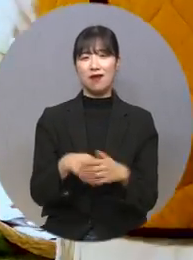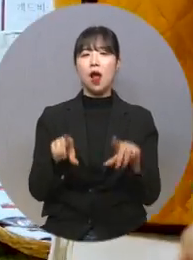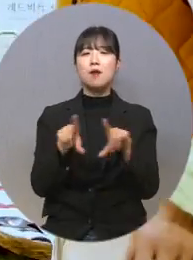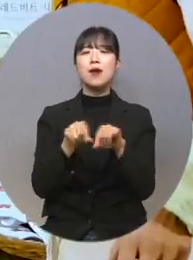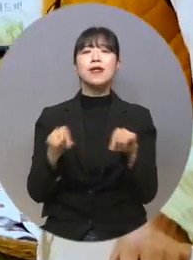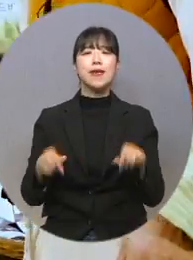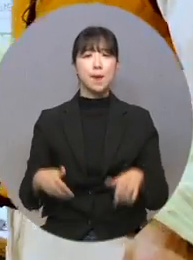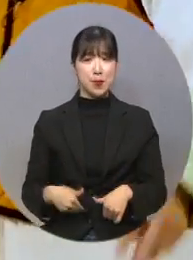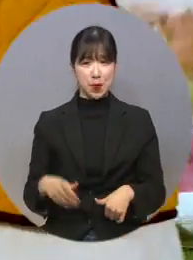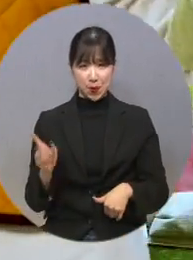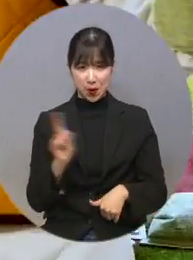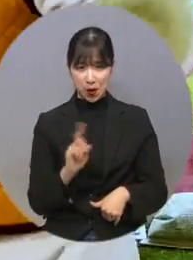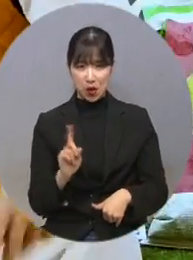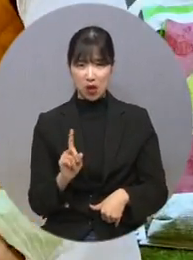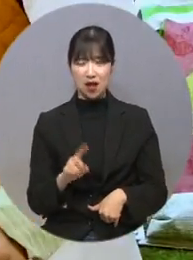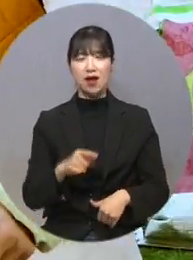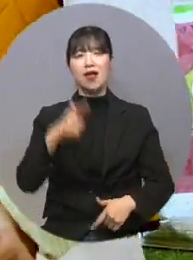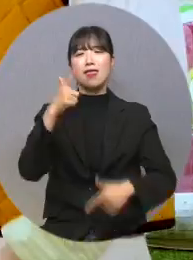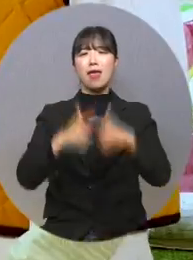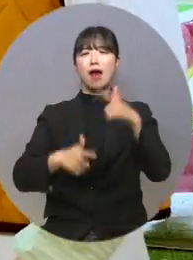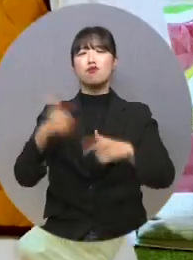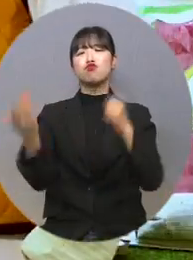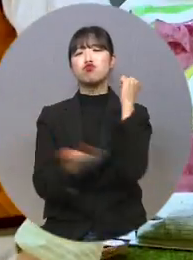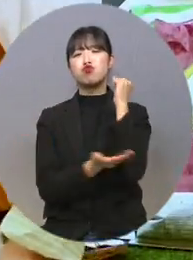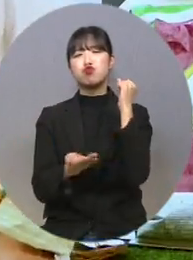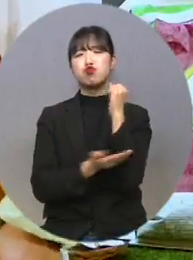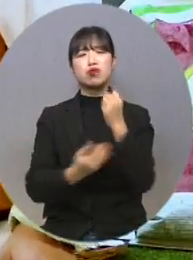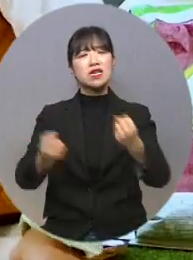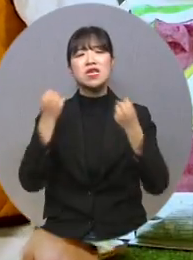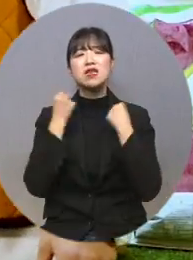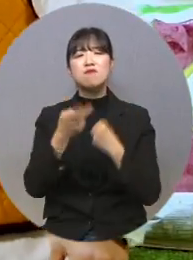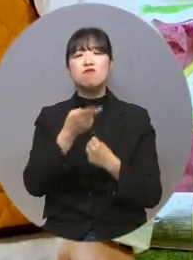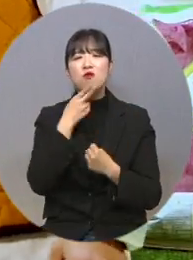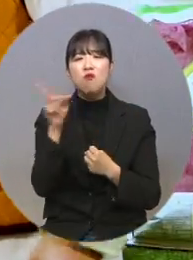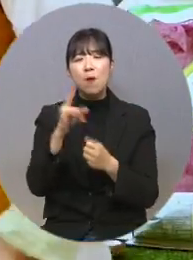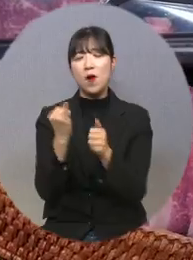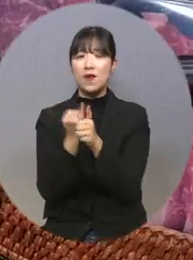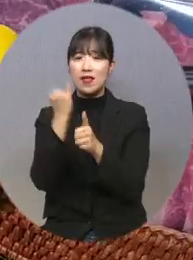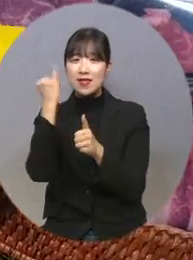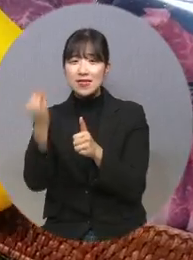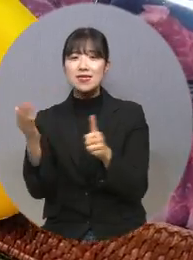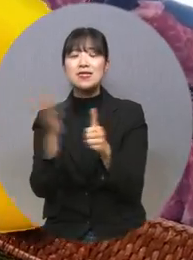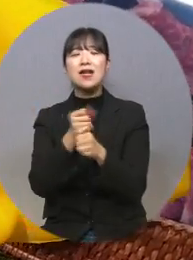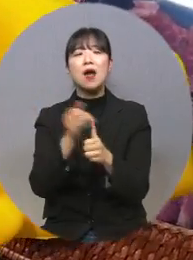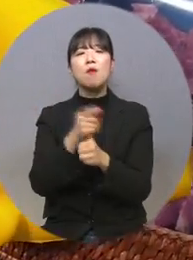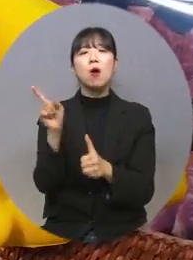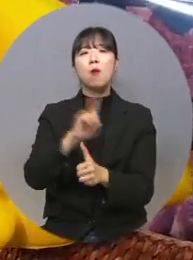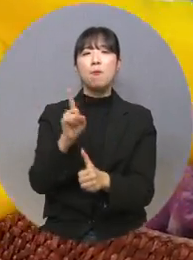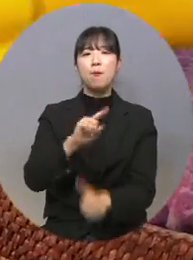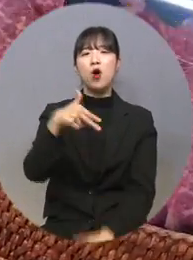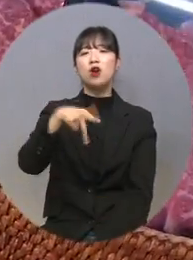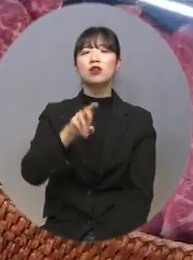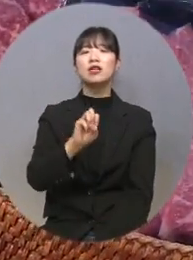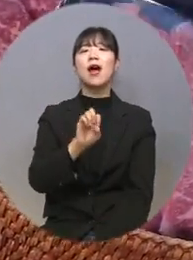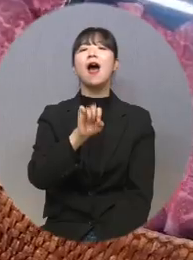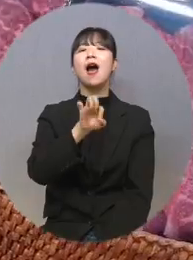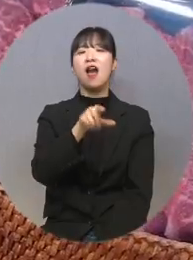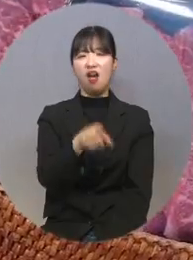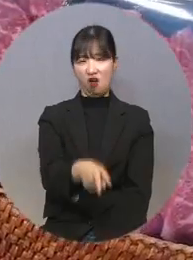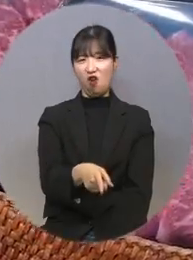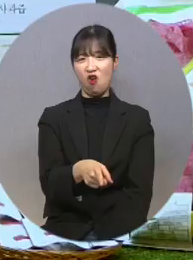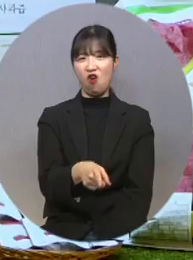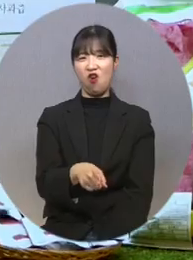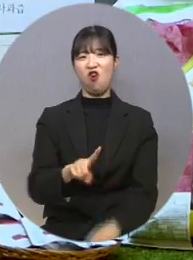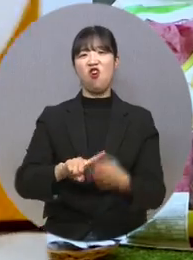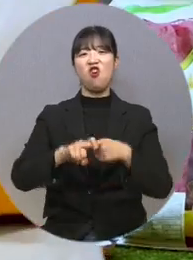필요해. 이게 이렇게 나무꾼이 힘이 기력이 없어. 그럴 때 섹시가 뭘 잡아온다? 이 장어요. 아이고 우렁각 씨가